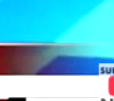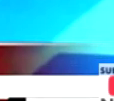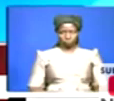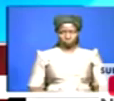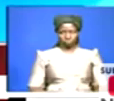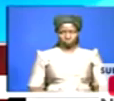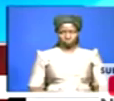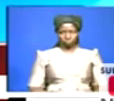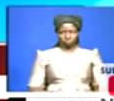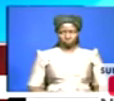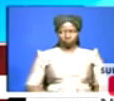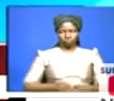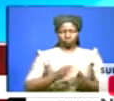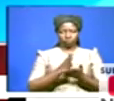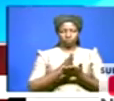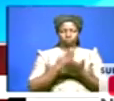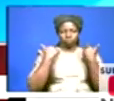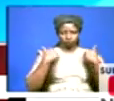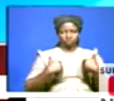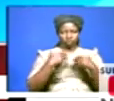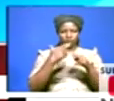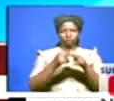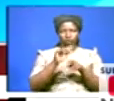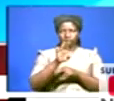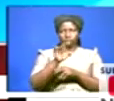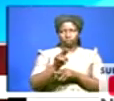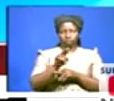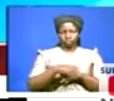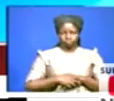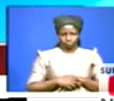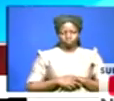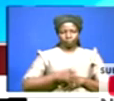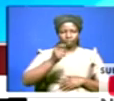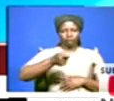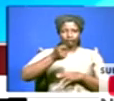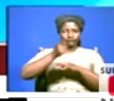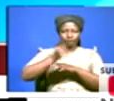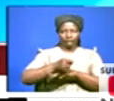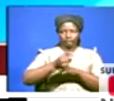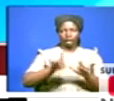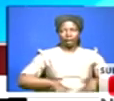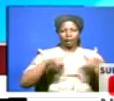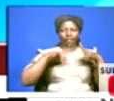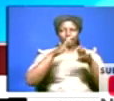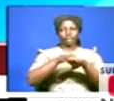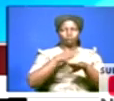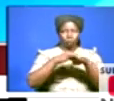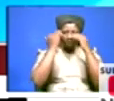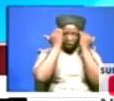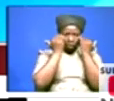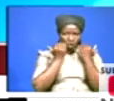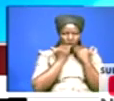Ni hakiki na tendeti, jina langu ni Ben Chumba. Hakimu mkuu, mkazi wa mahakama ya Kikuyu Catherine Mburu,